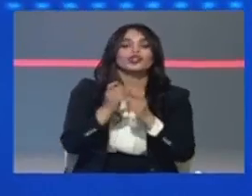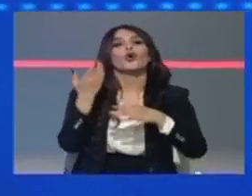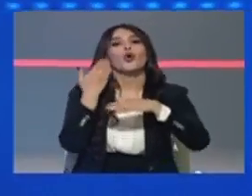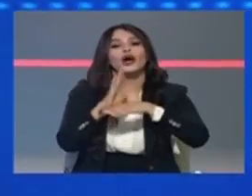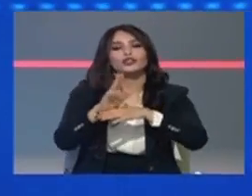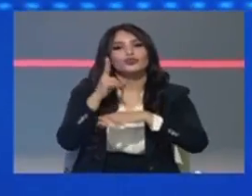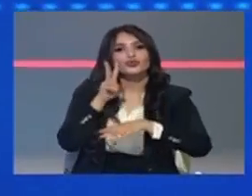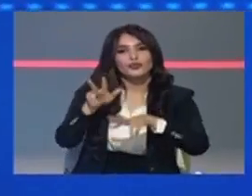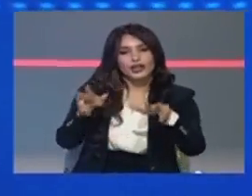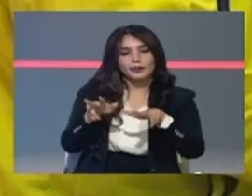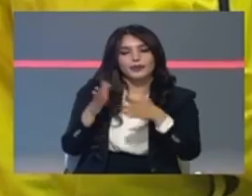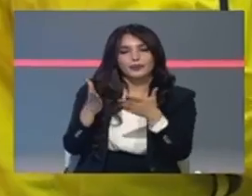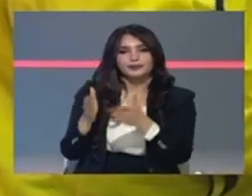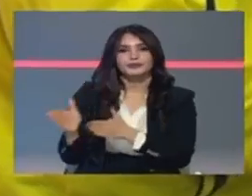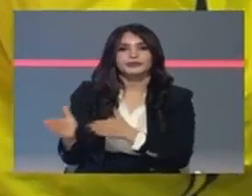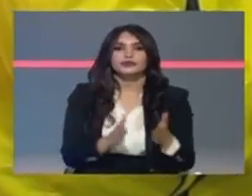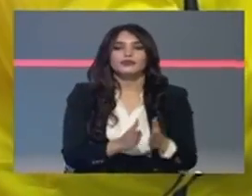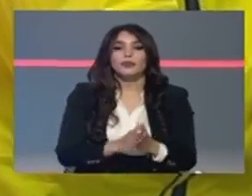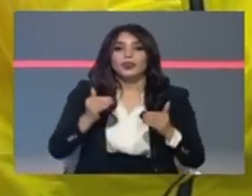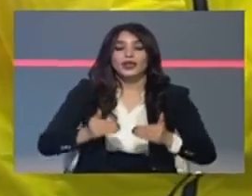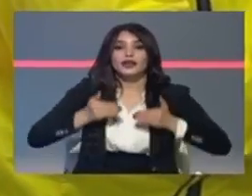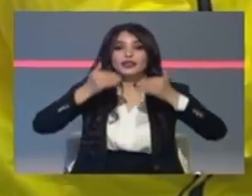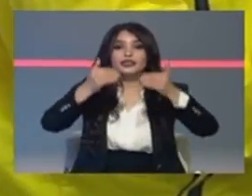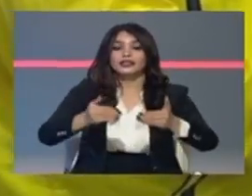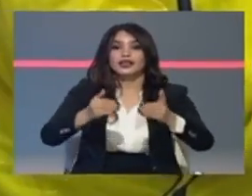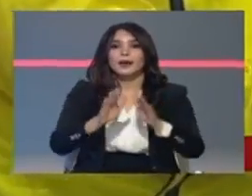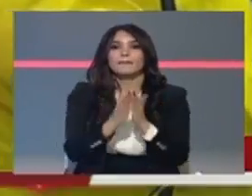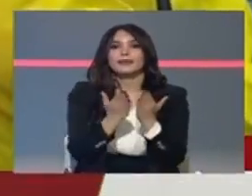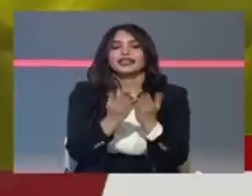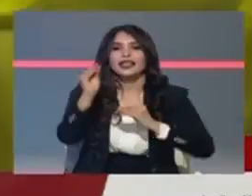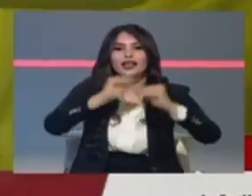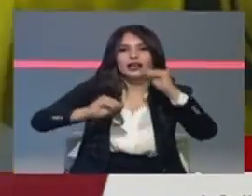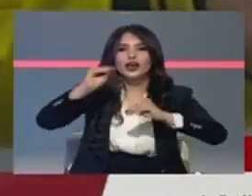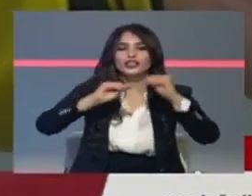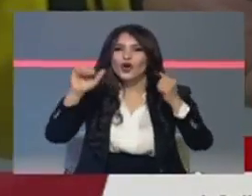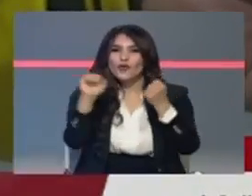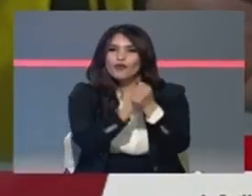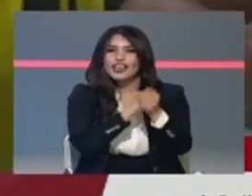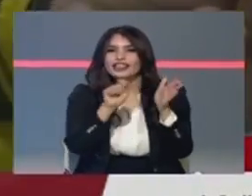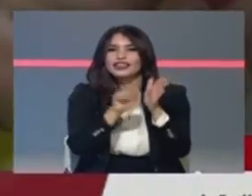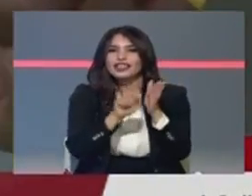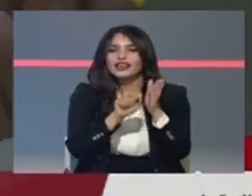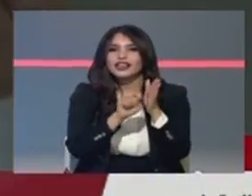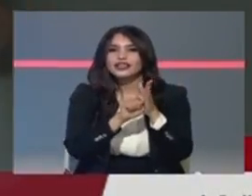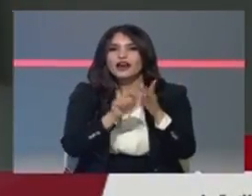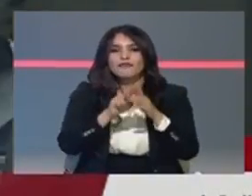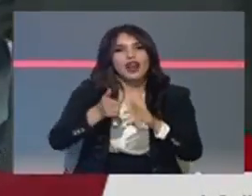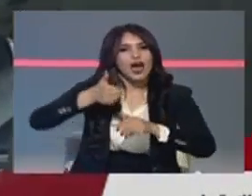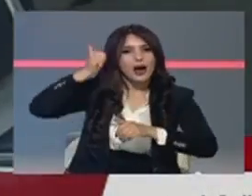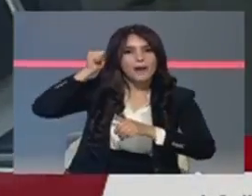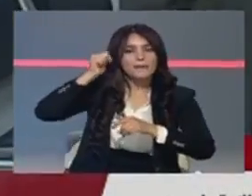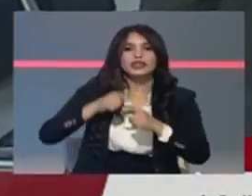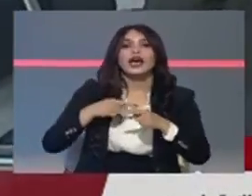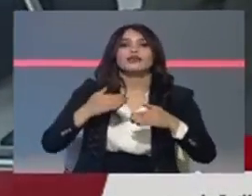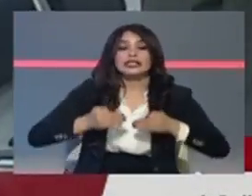في الروبرتاج التالي. التمديد في أجل بطاقات العلاج المنتهية صلاحيتها موفى السنة الفارطة